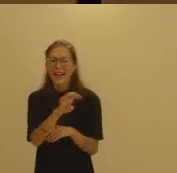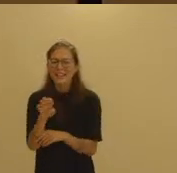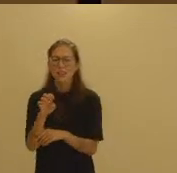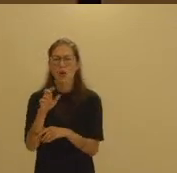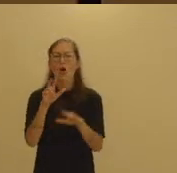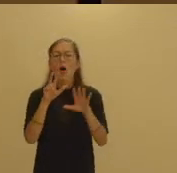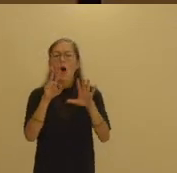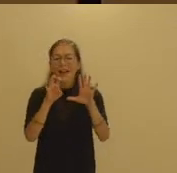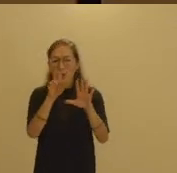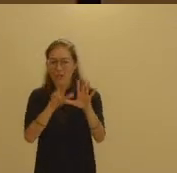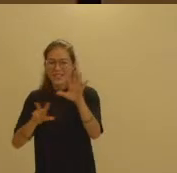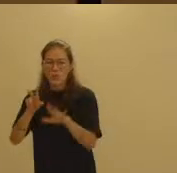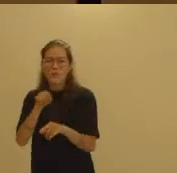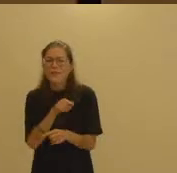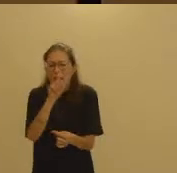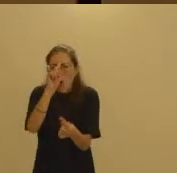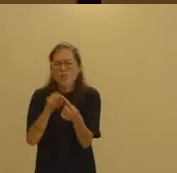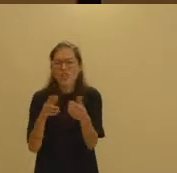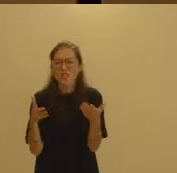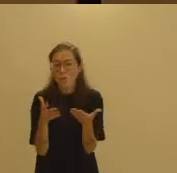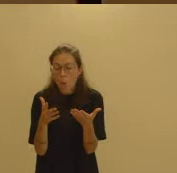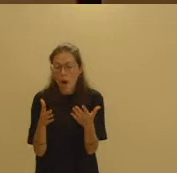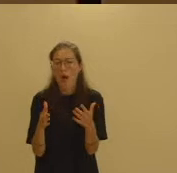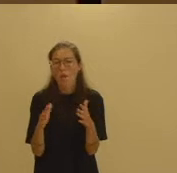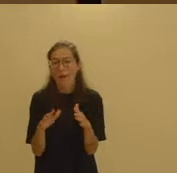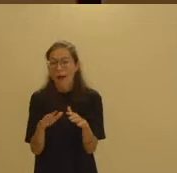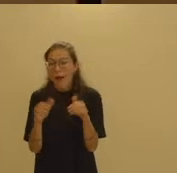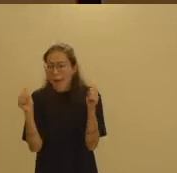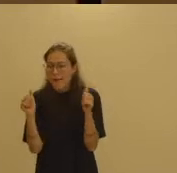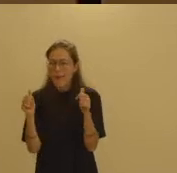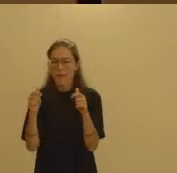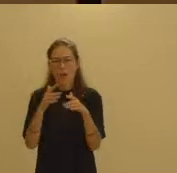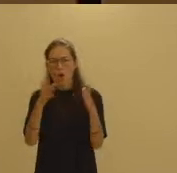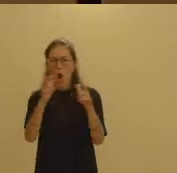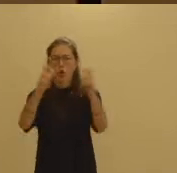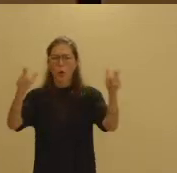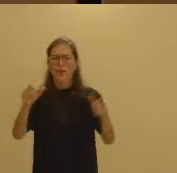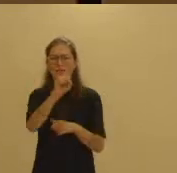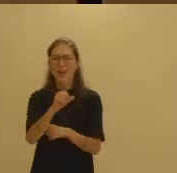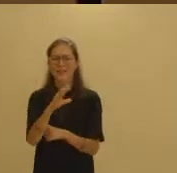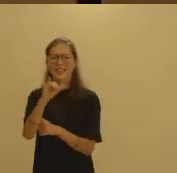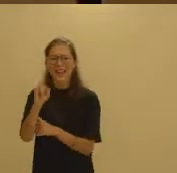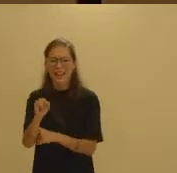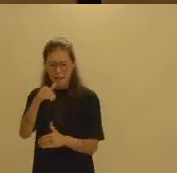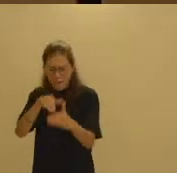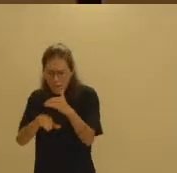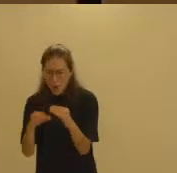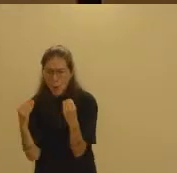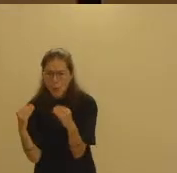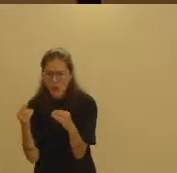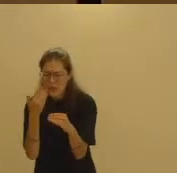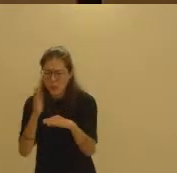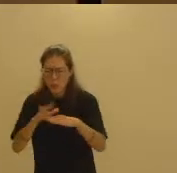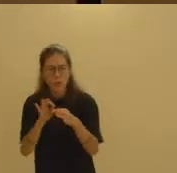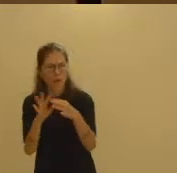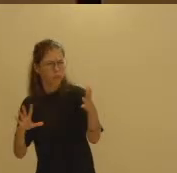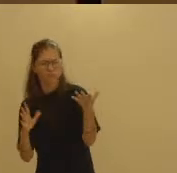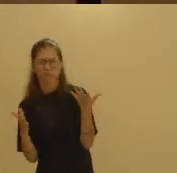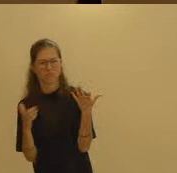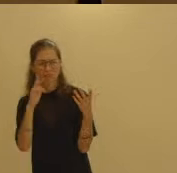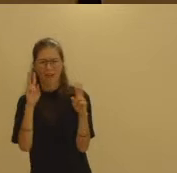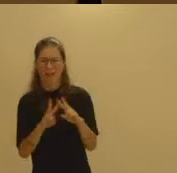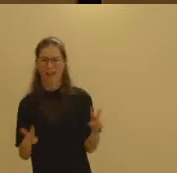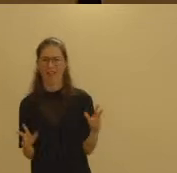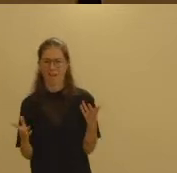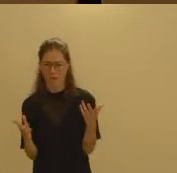éviter que l'on retrouve des locaux dans des SCI ou autres trucs compliqués qui n'auraient pas grand-chose à voir avec les commerces et les boutiques